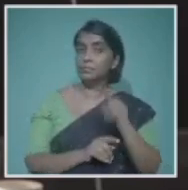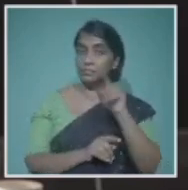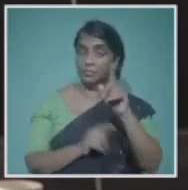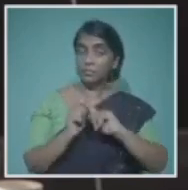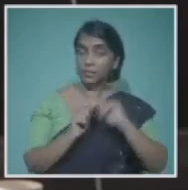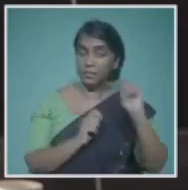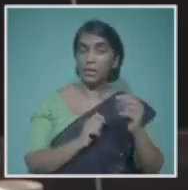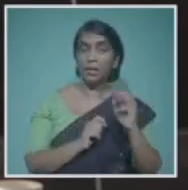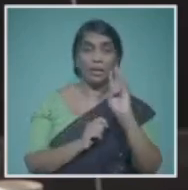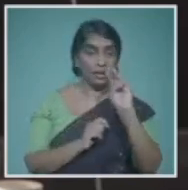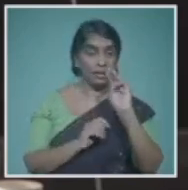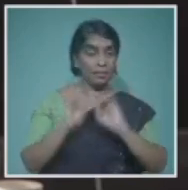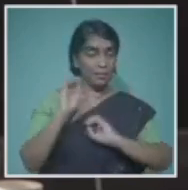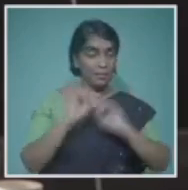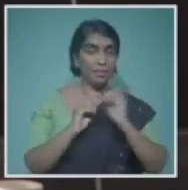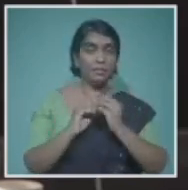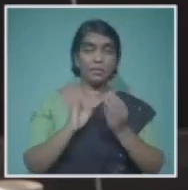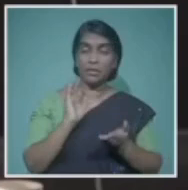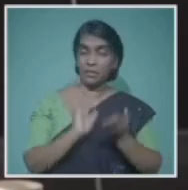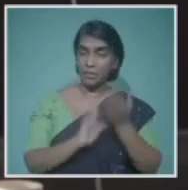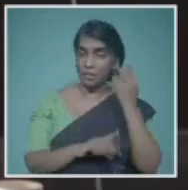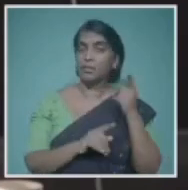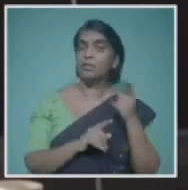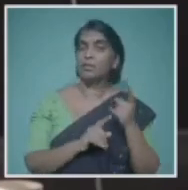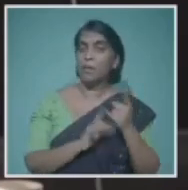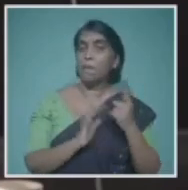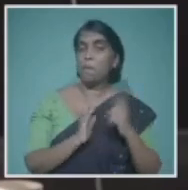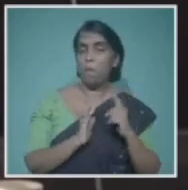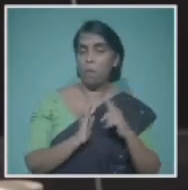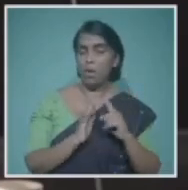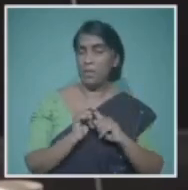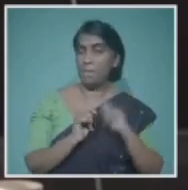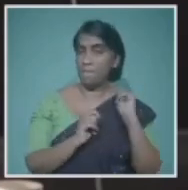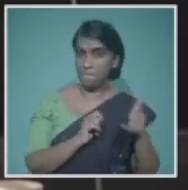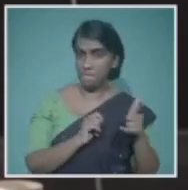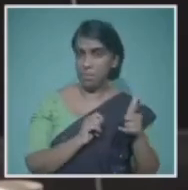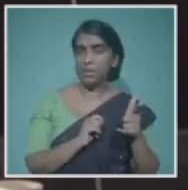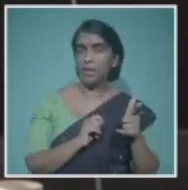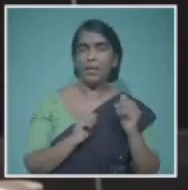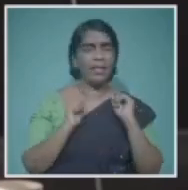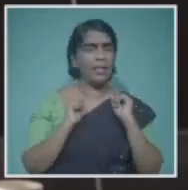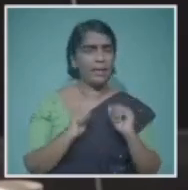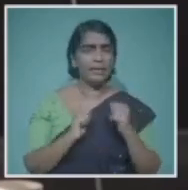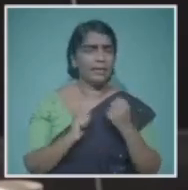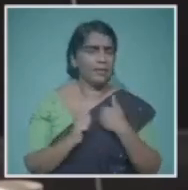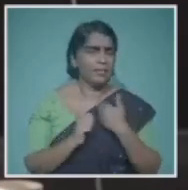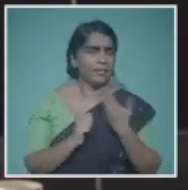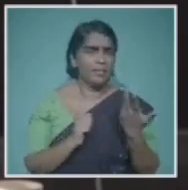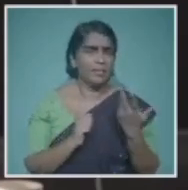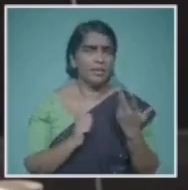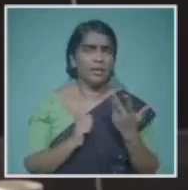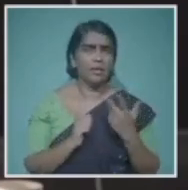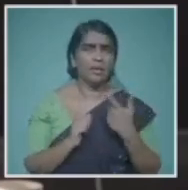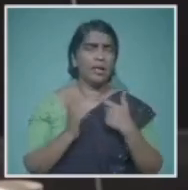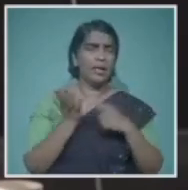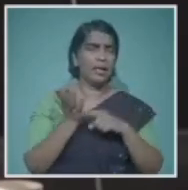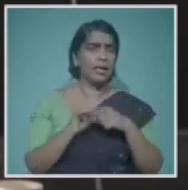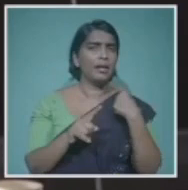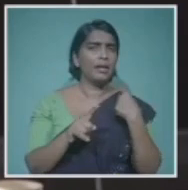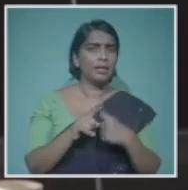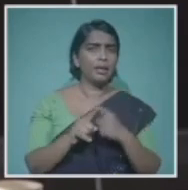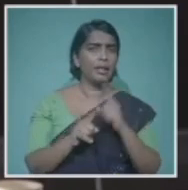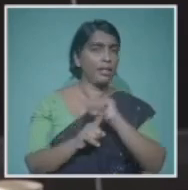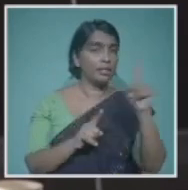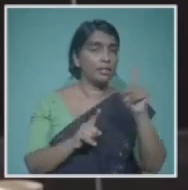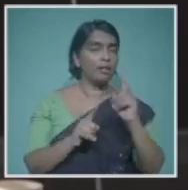ගෙවනවා 30%ට වඩා ප්‍රමාණයක් පොලියට. ඇයි අපිට බැරි withholding tax එක